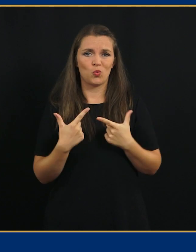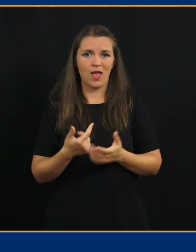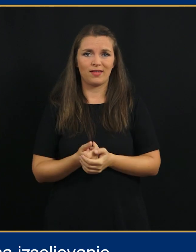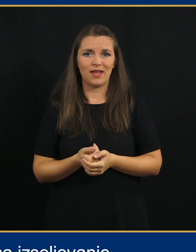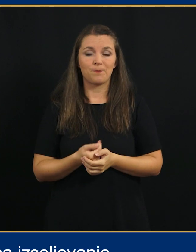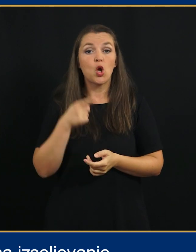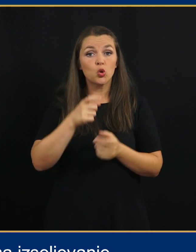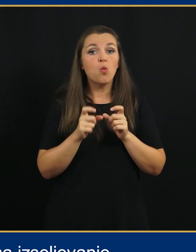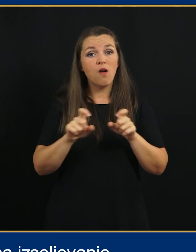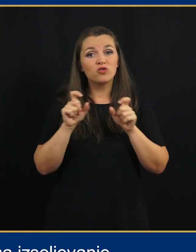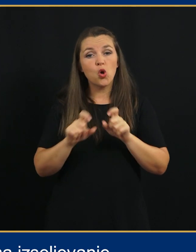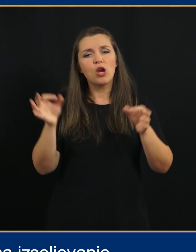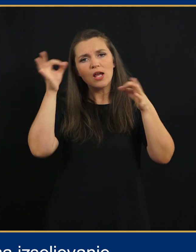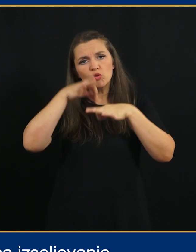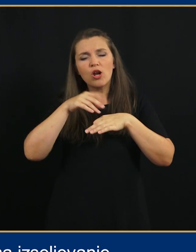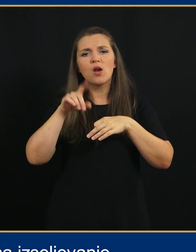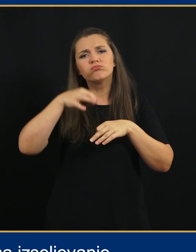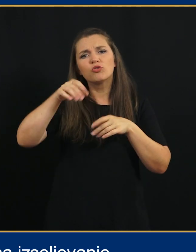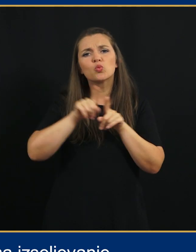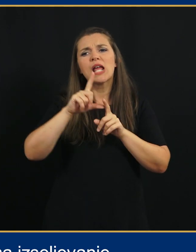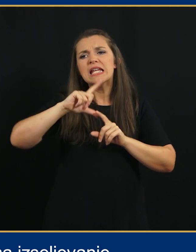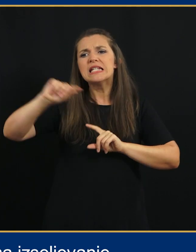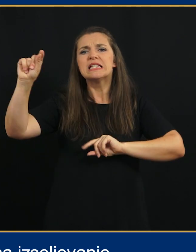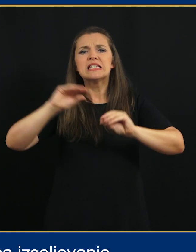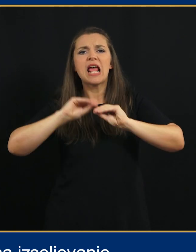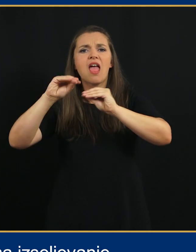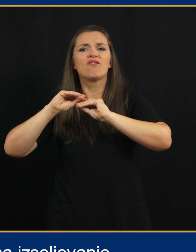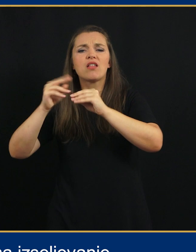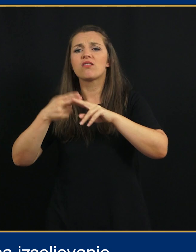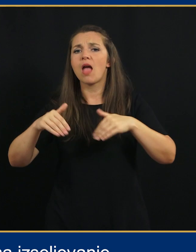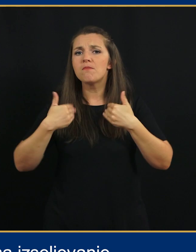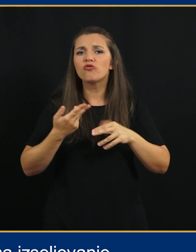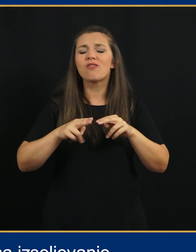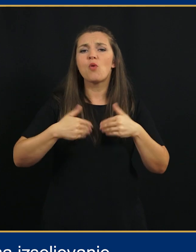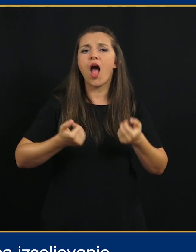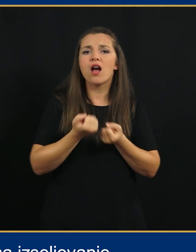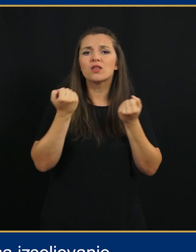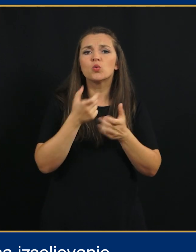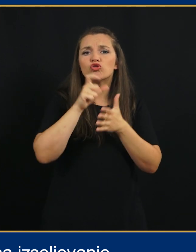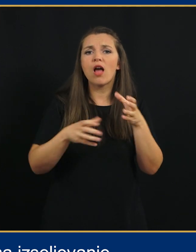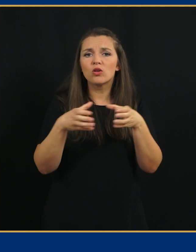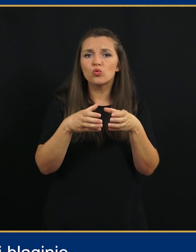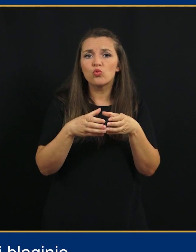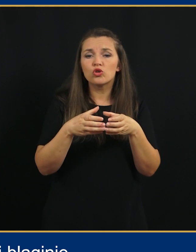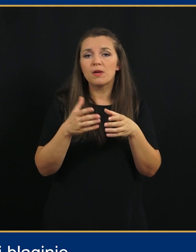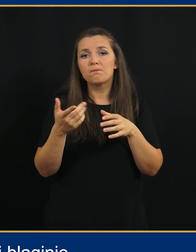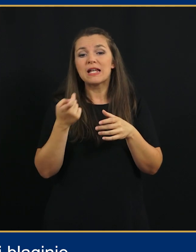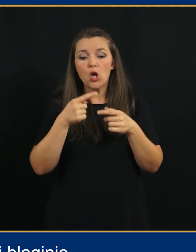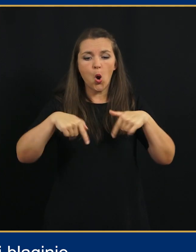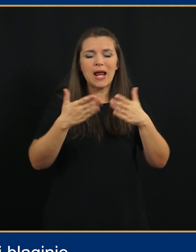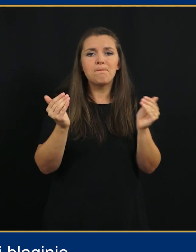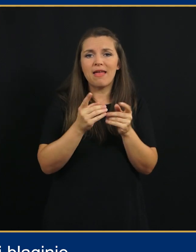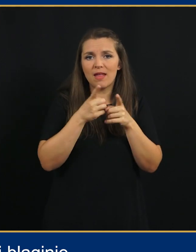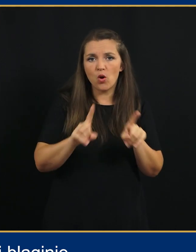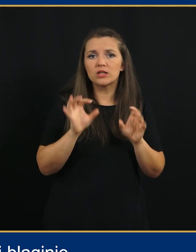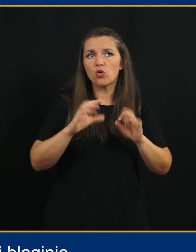življenja. To povzroča razočaranje in sčasoma izseljevanje najmlajših in najaktivnejših članov naših družb. Iz okolij z manj